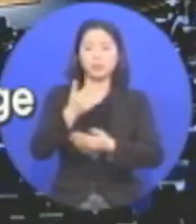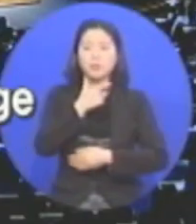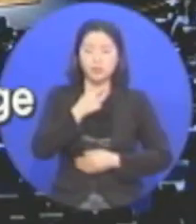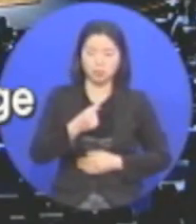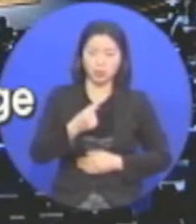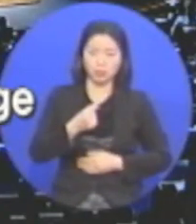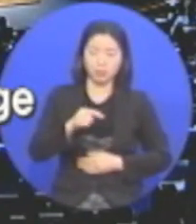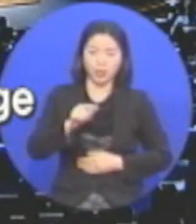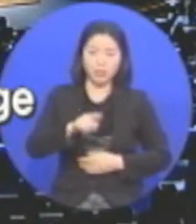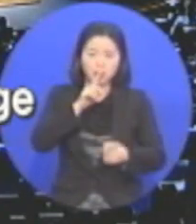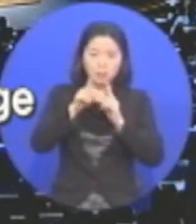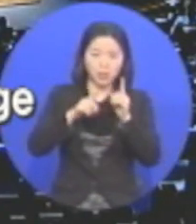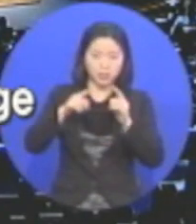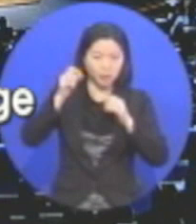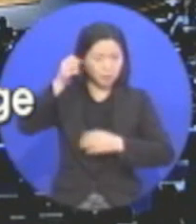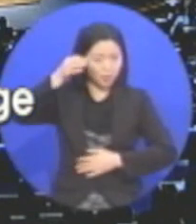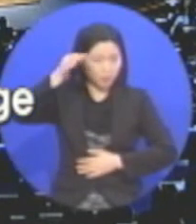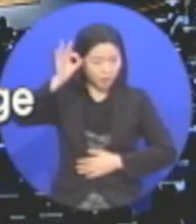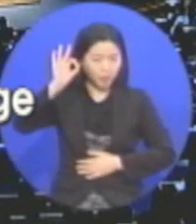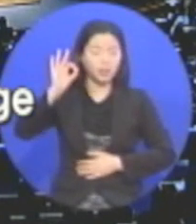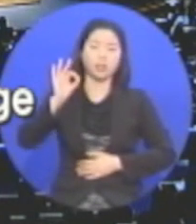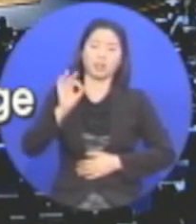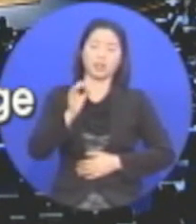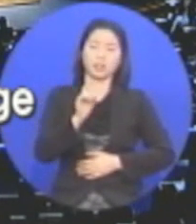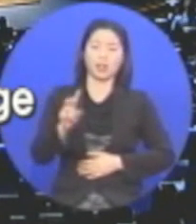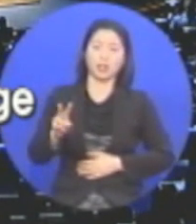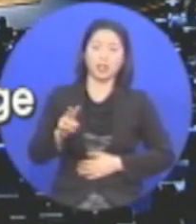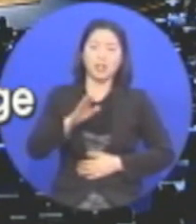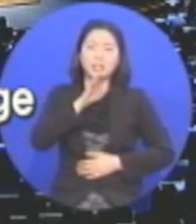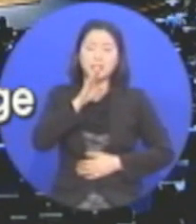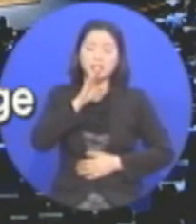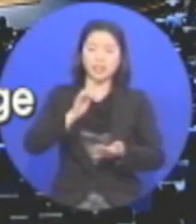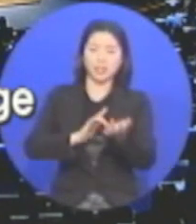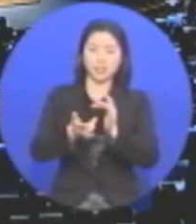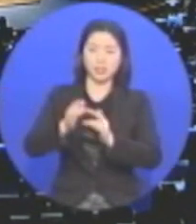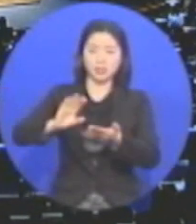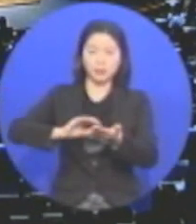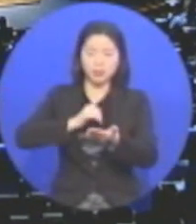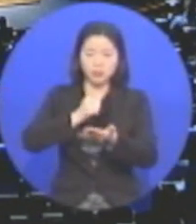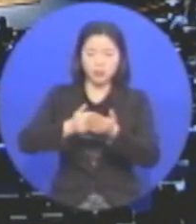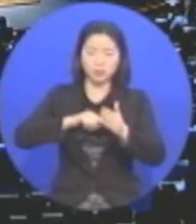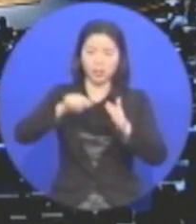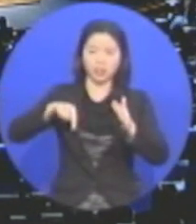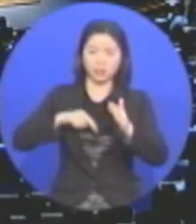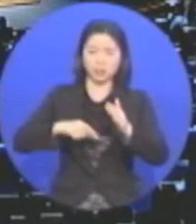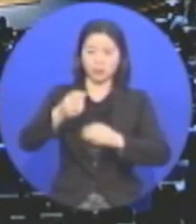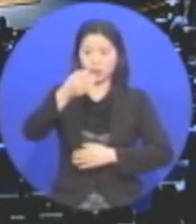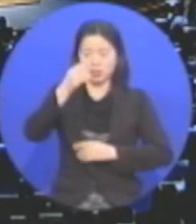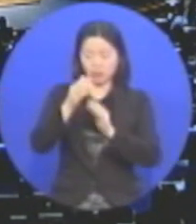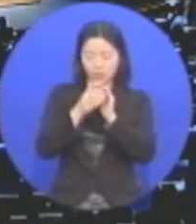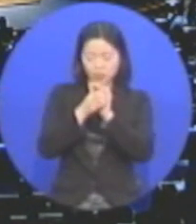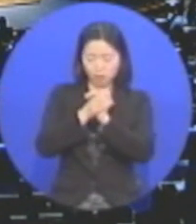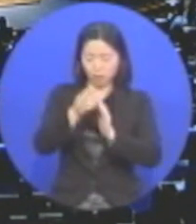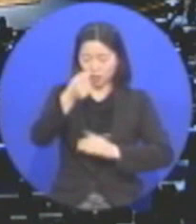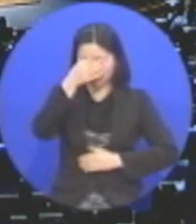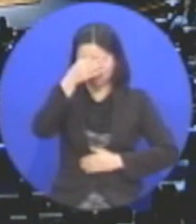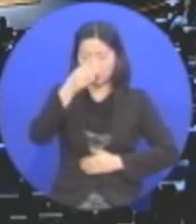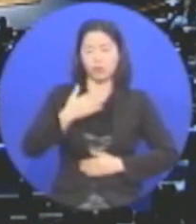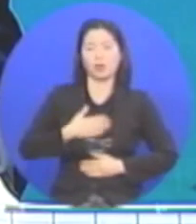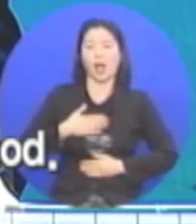말씀을 깨달아 야 진짜 예수 그리스도 안에서 우리에게 주신 기도의 능력을 아는 사람입니다